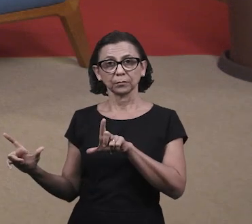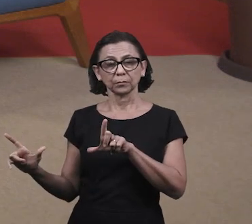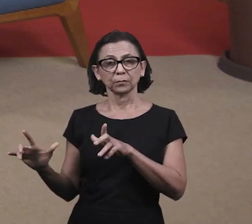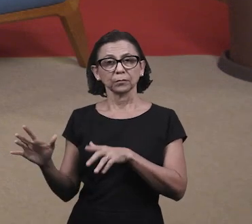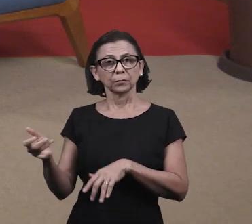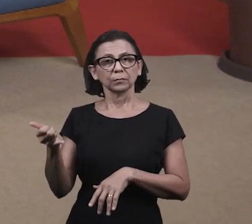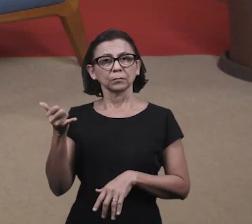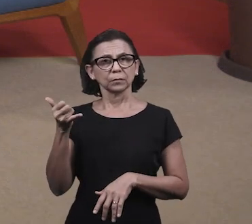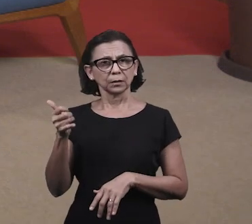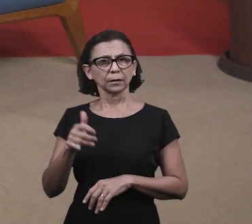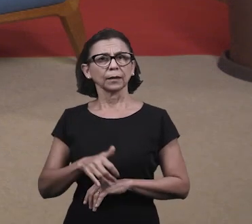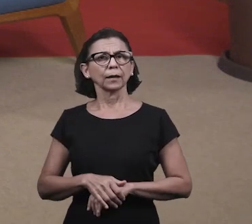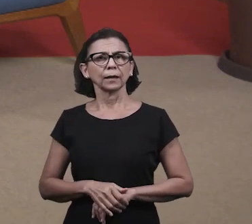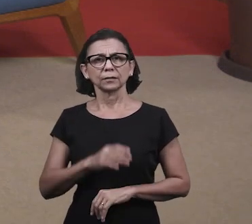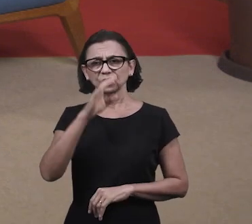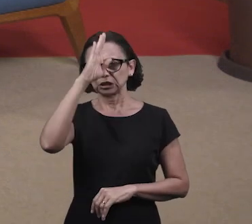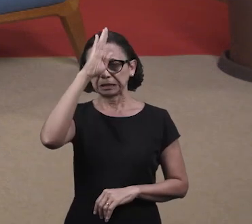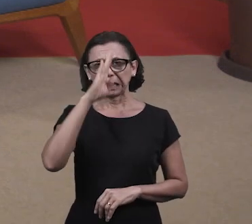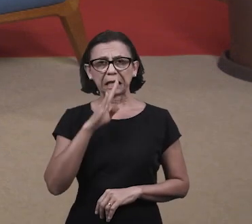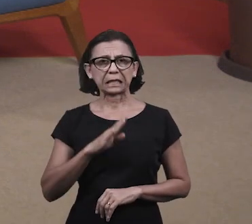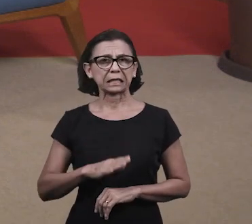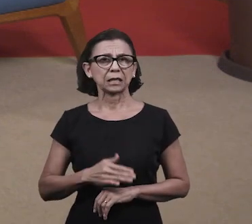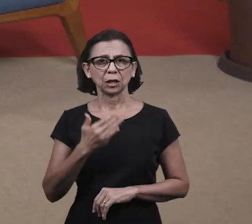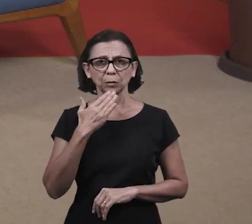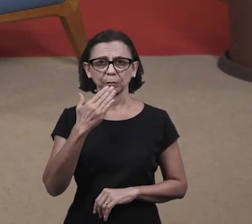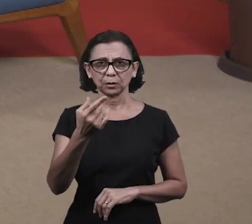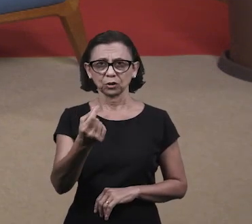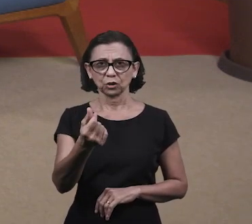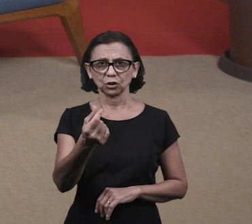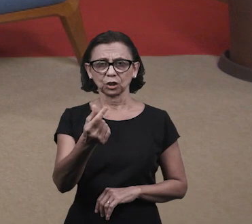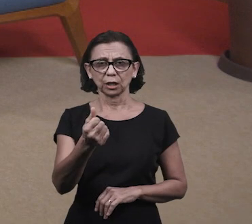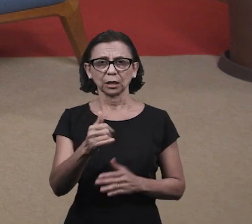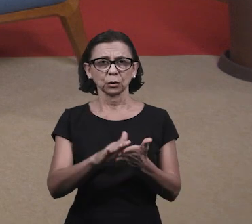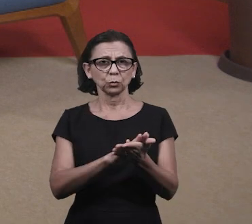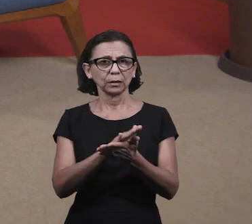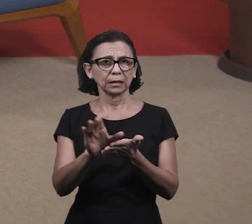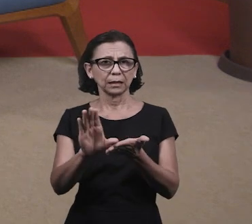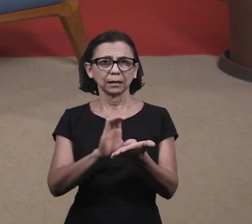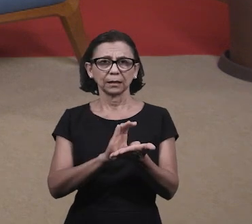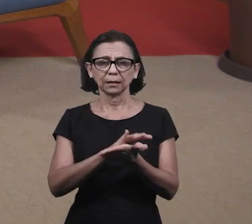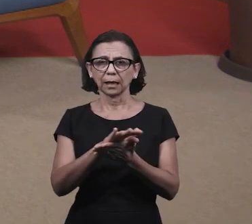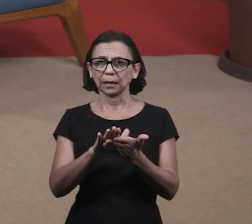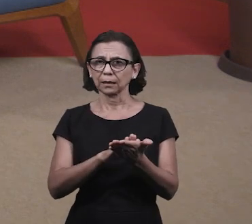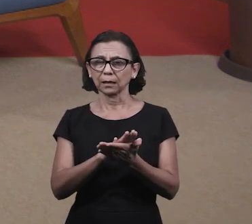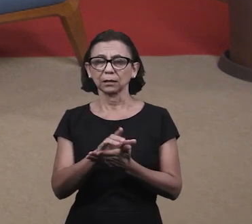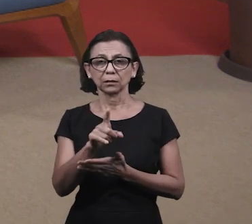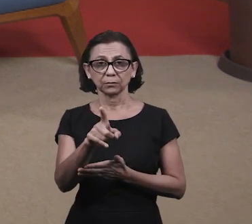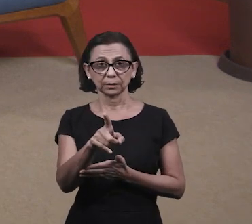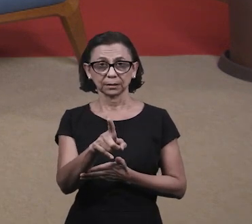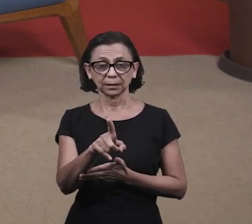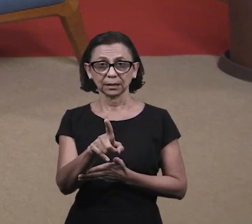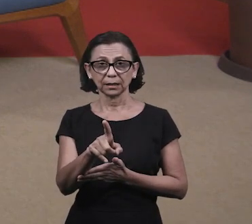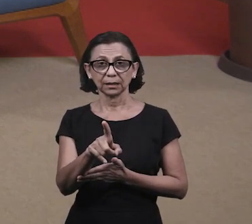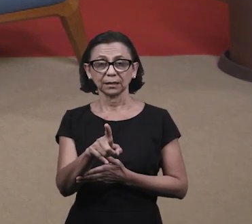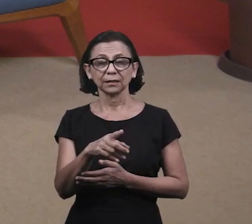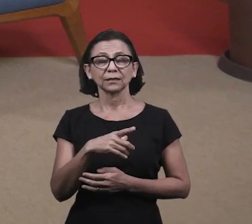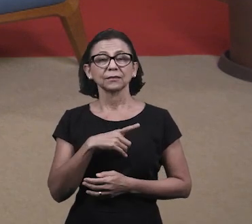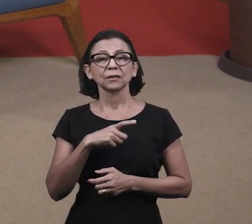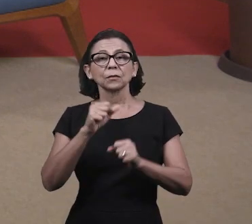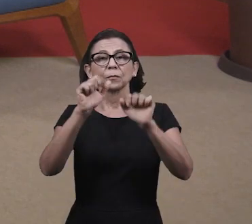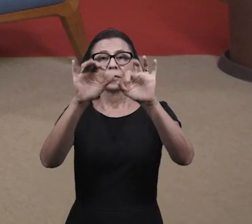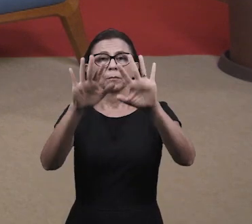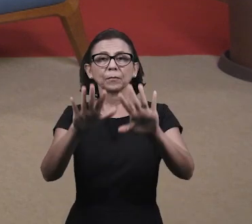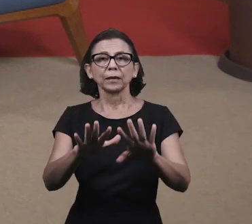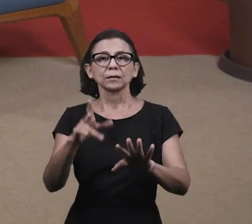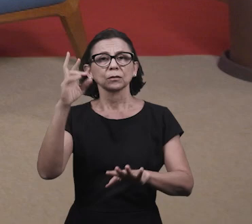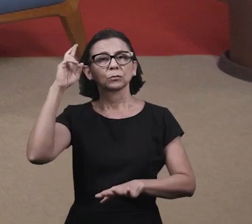l'écran 0800 707 376. L'appel est gratuit. Nous n'allons pas vous demander aucune contribution financière.